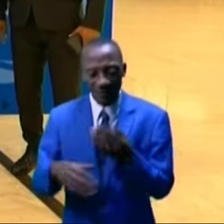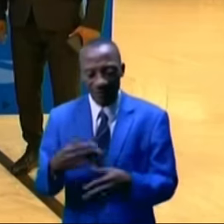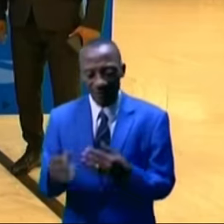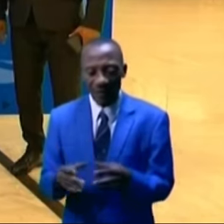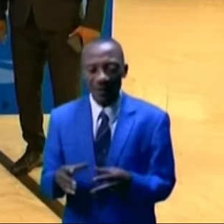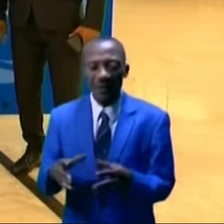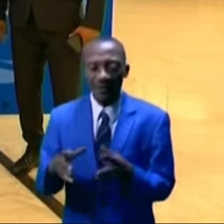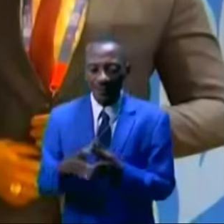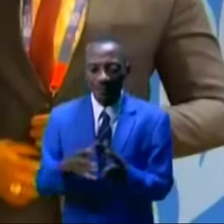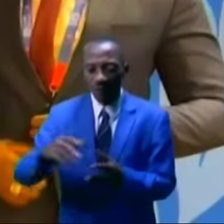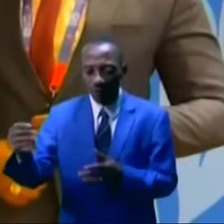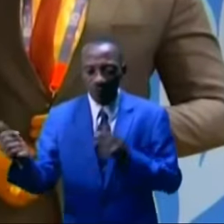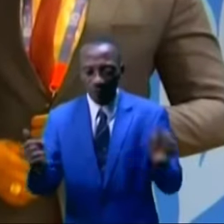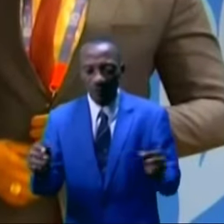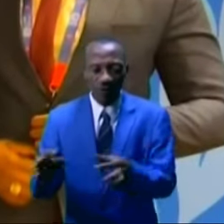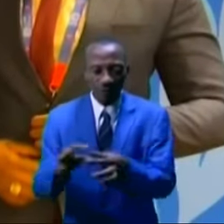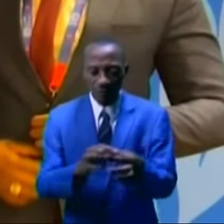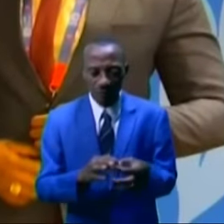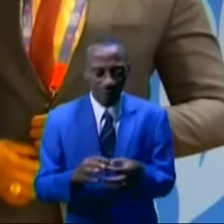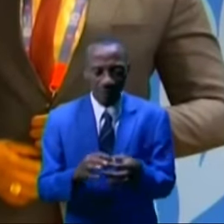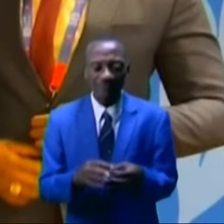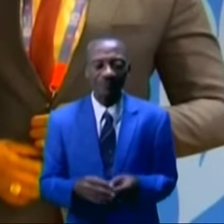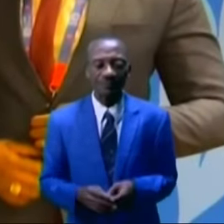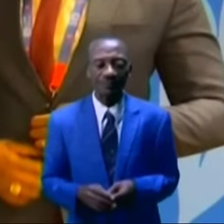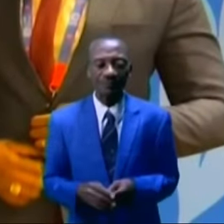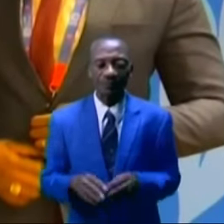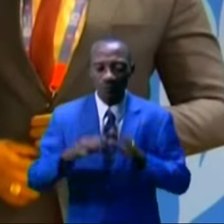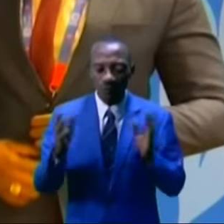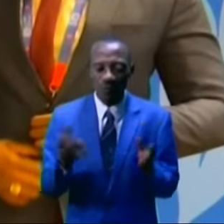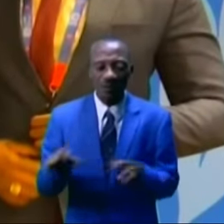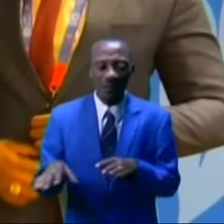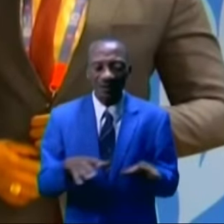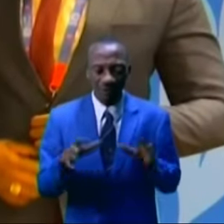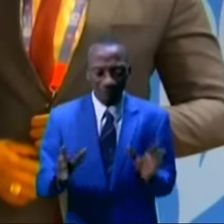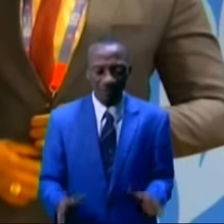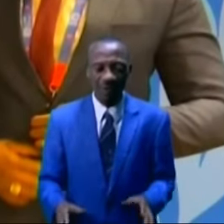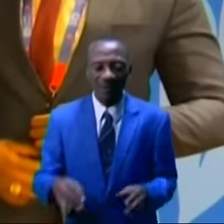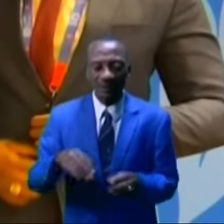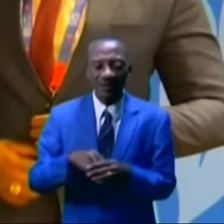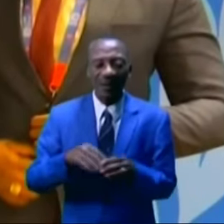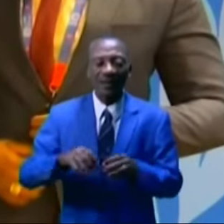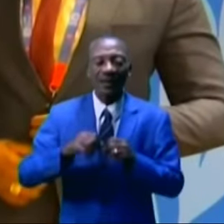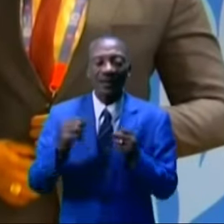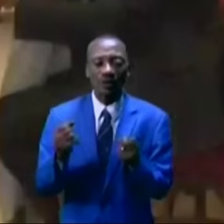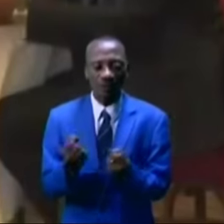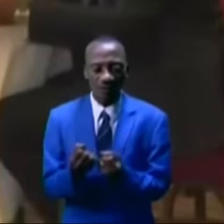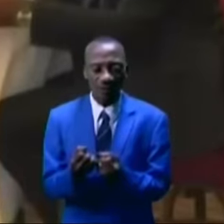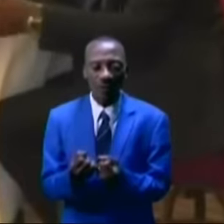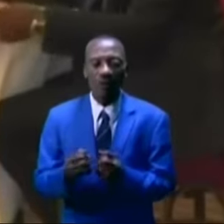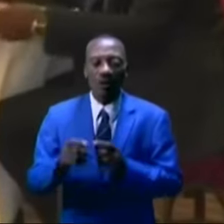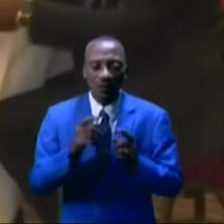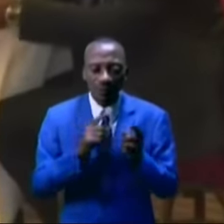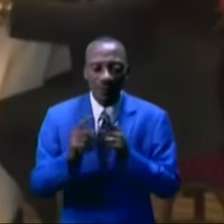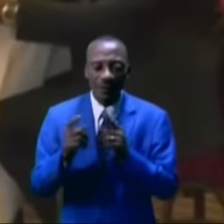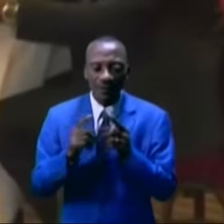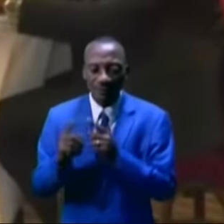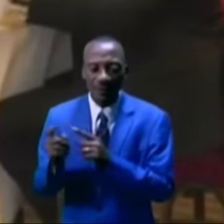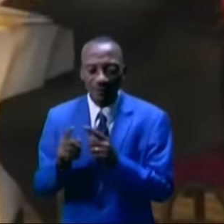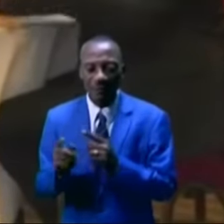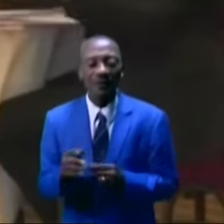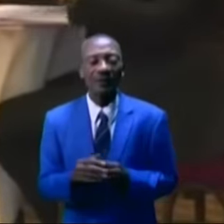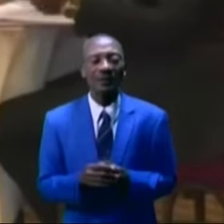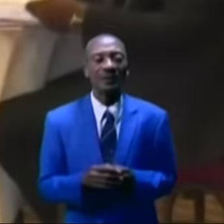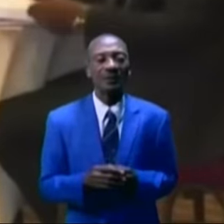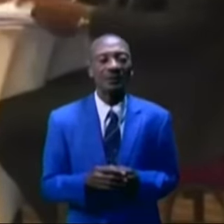pour son second quinquennat. Tous les acteurs de cette association, AACEP, ont passé au peine fin les différents rapports